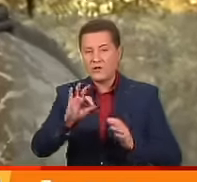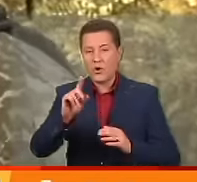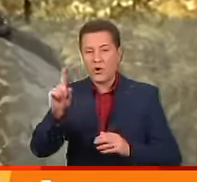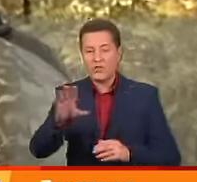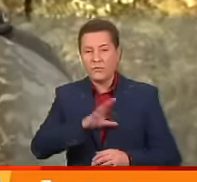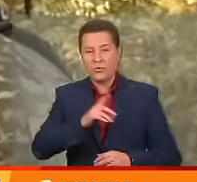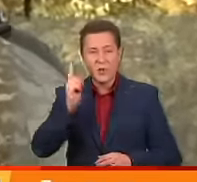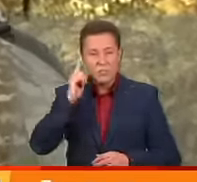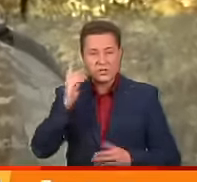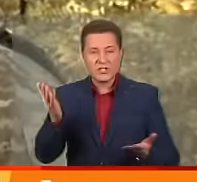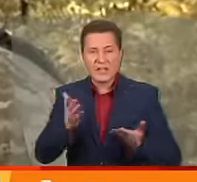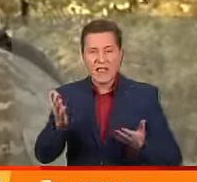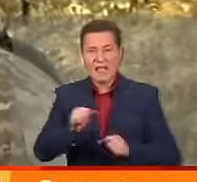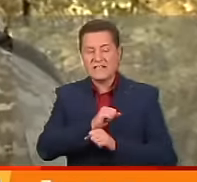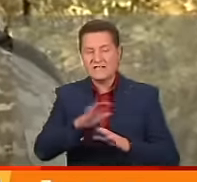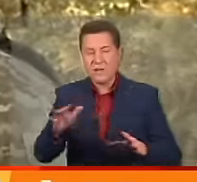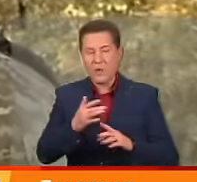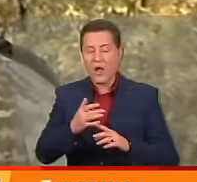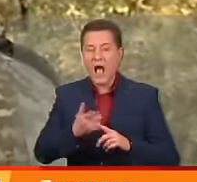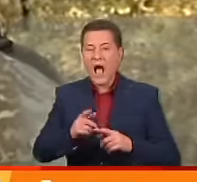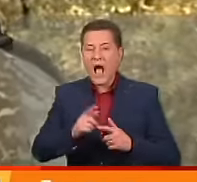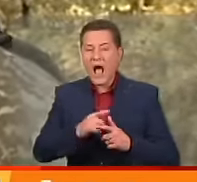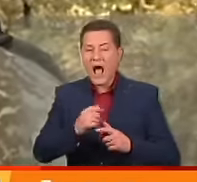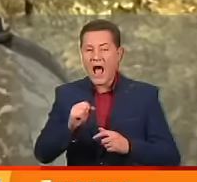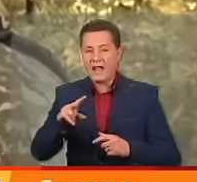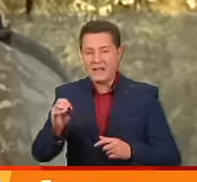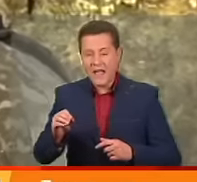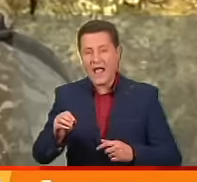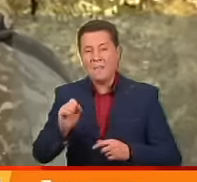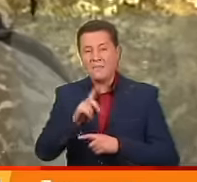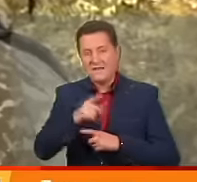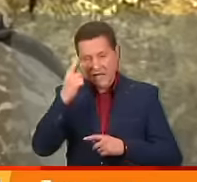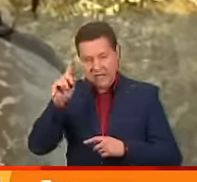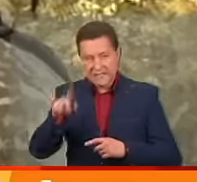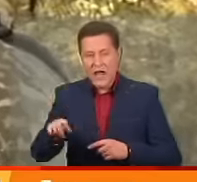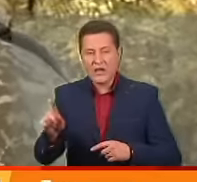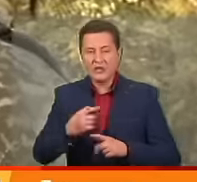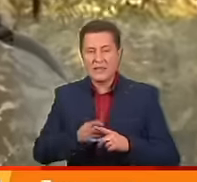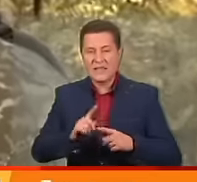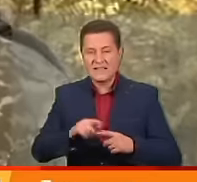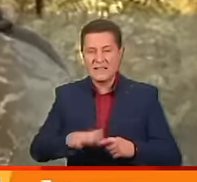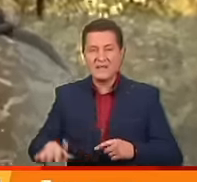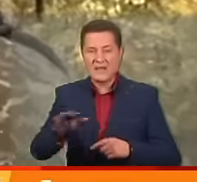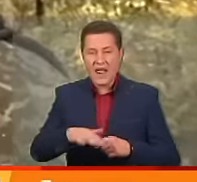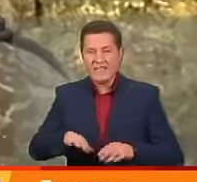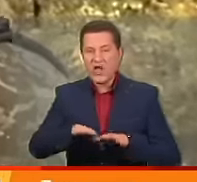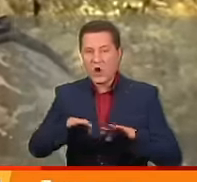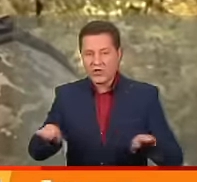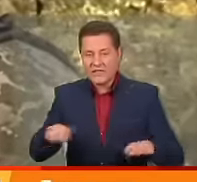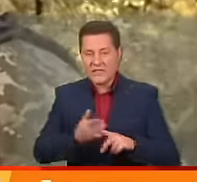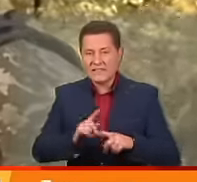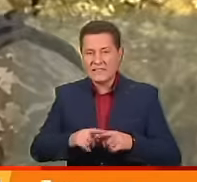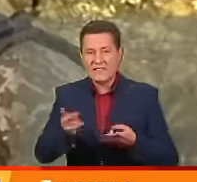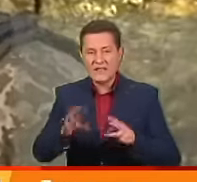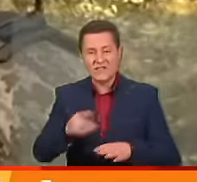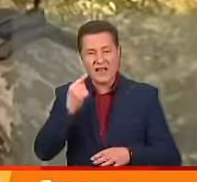почуті якісь вибухи, але місія точно не знає, що це саме на цій ділянці розведення. Це вже залишається